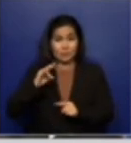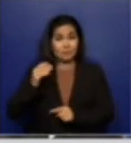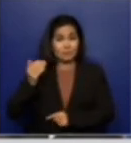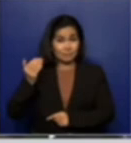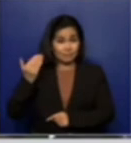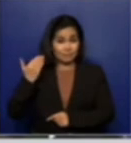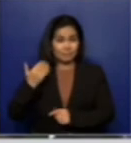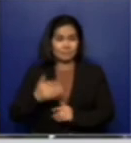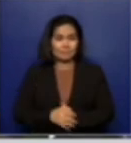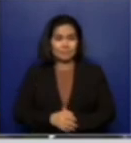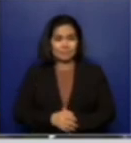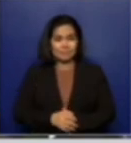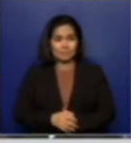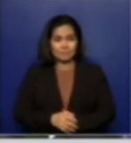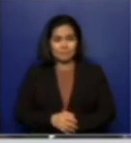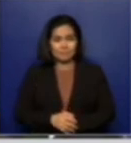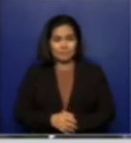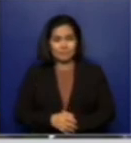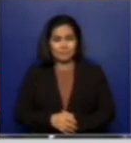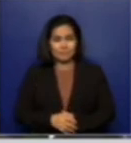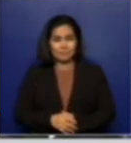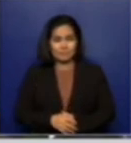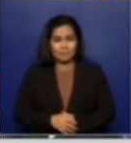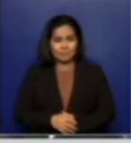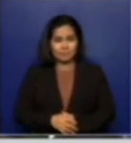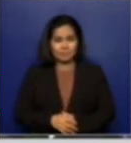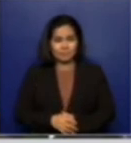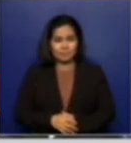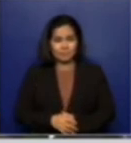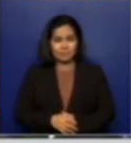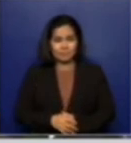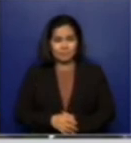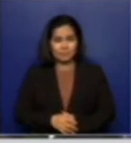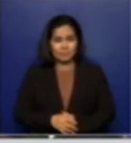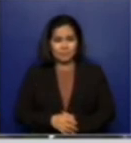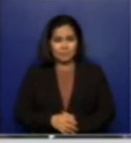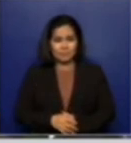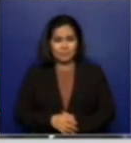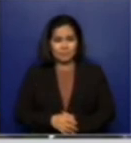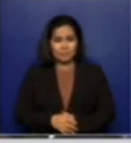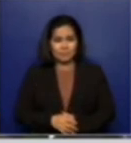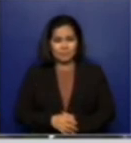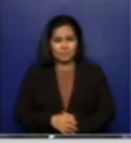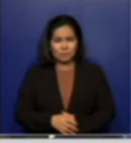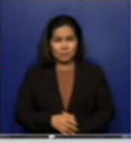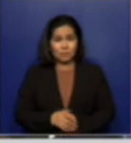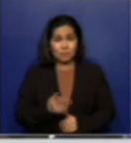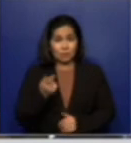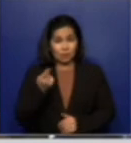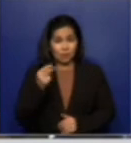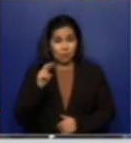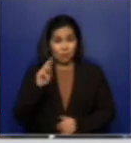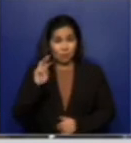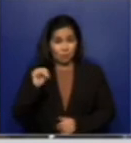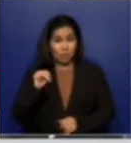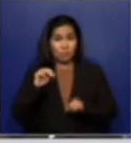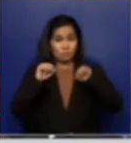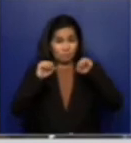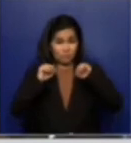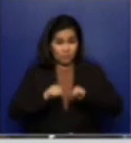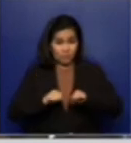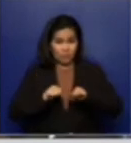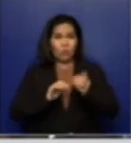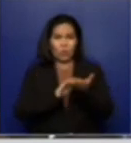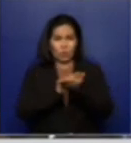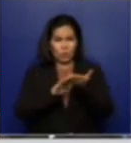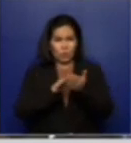าเมื่อไม่กี่วันนี้ครม.ได้อนุมัติหลักการขอโ